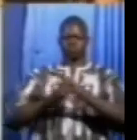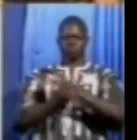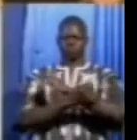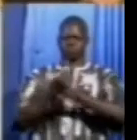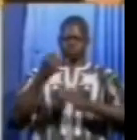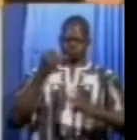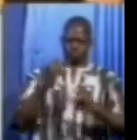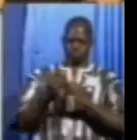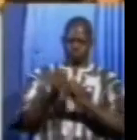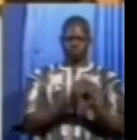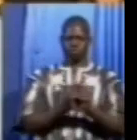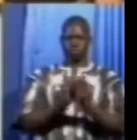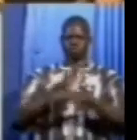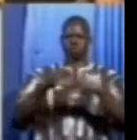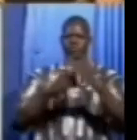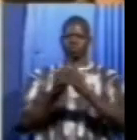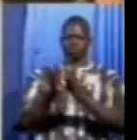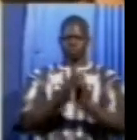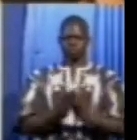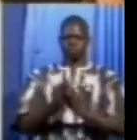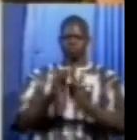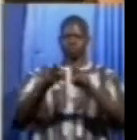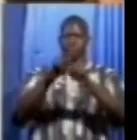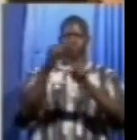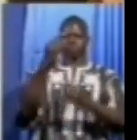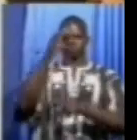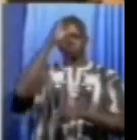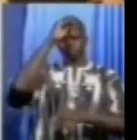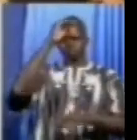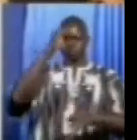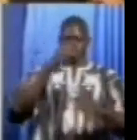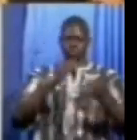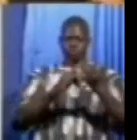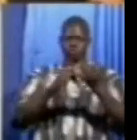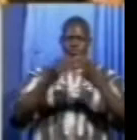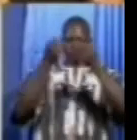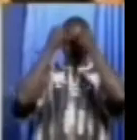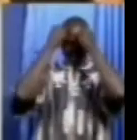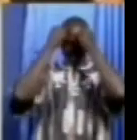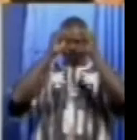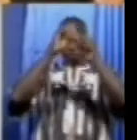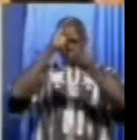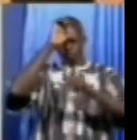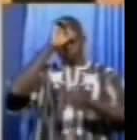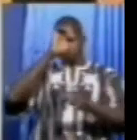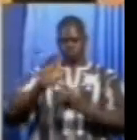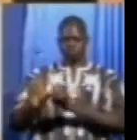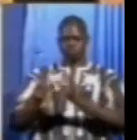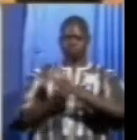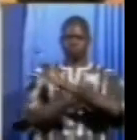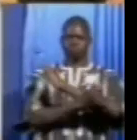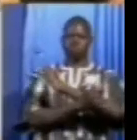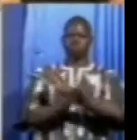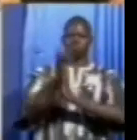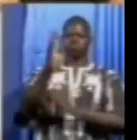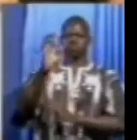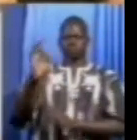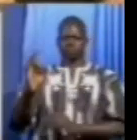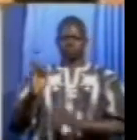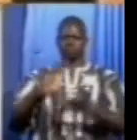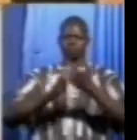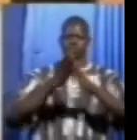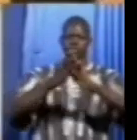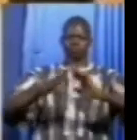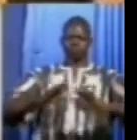ensemble, tous mobilisés comme un seul homme, derrière le président Blaise Compaoré, pour faire de notre pays un Burkina de paix,